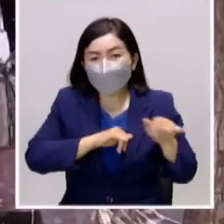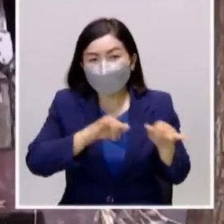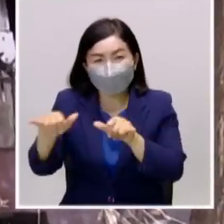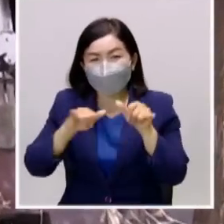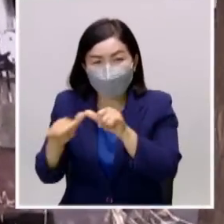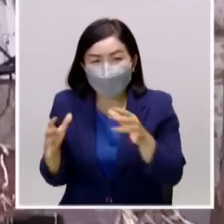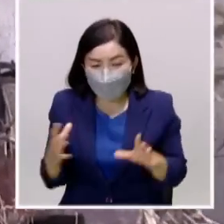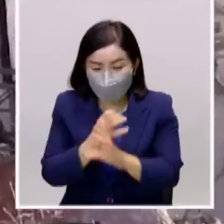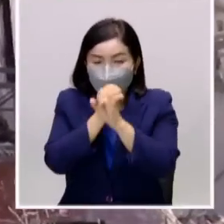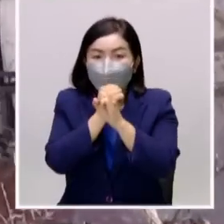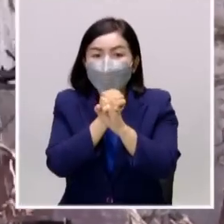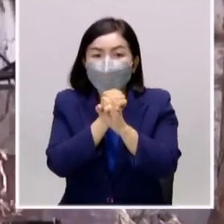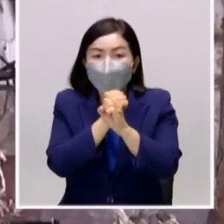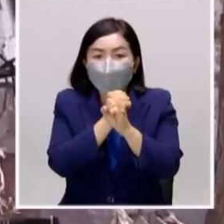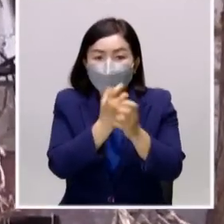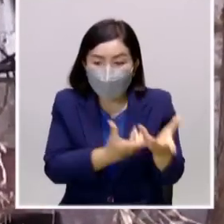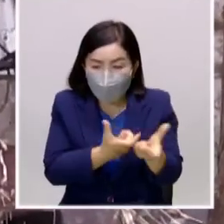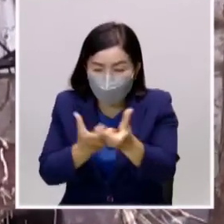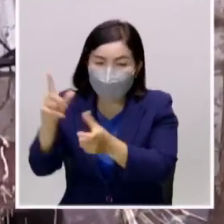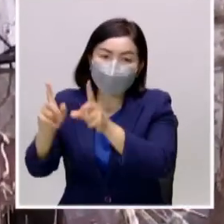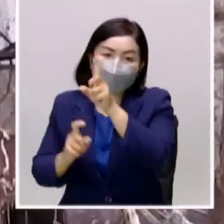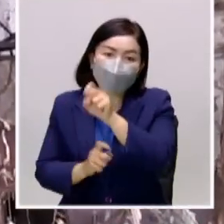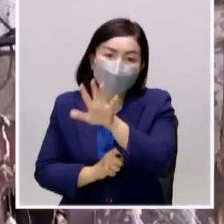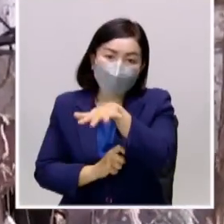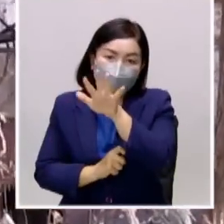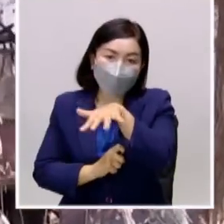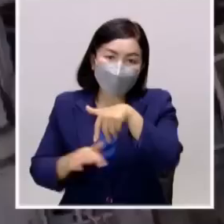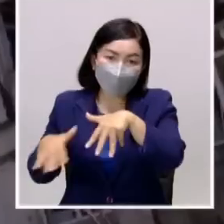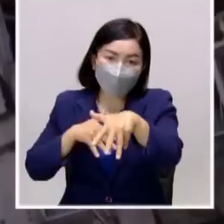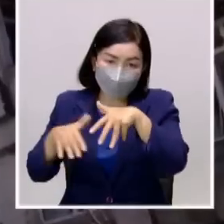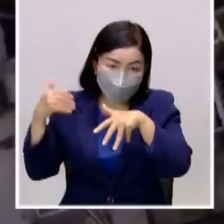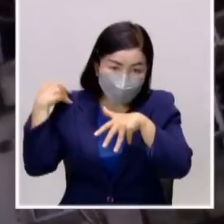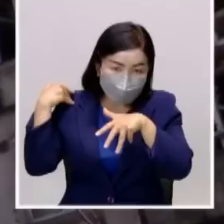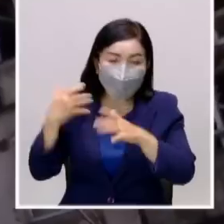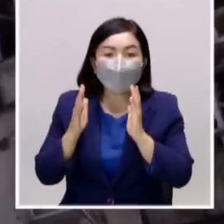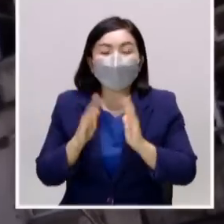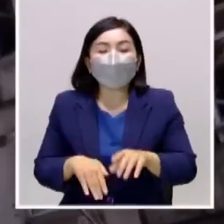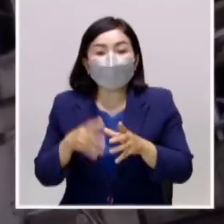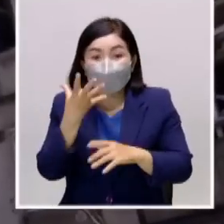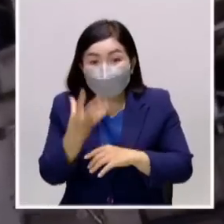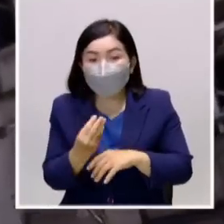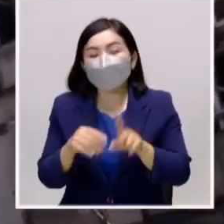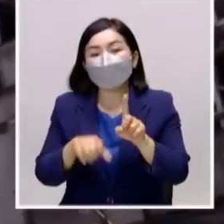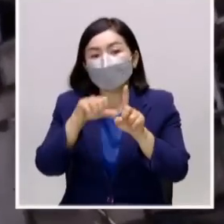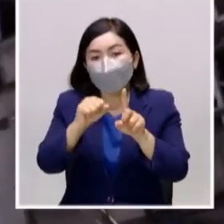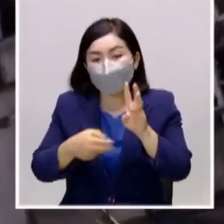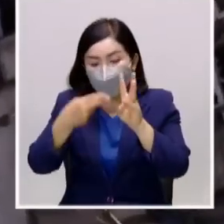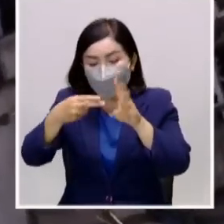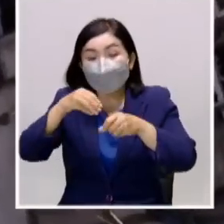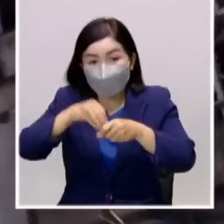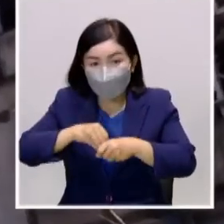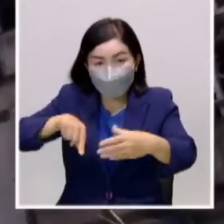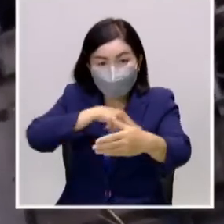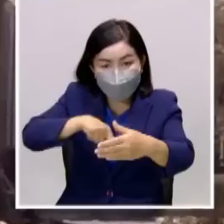อดผู้เสียชีวิตในเมืองนี้สูงถึงเกือบ 5,000 คนครับแล้วก็ยังมีผู้คนอีก 160,000 คนติดอยู่ในเมื